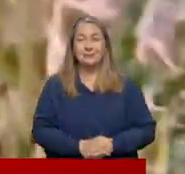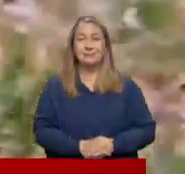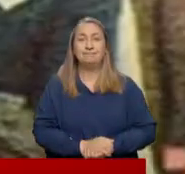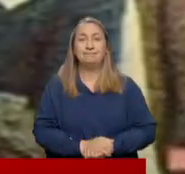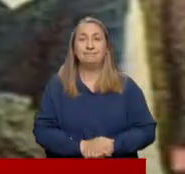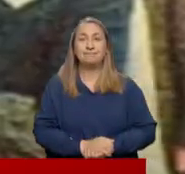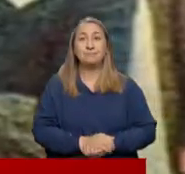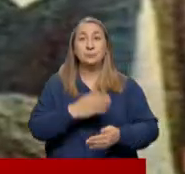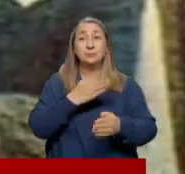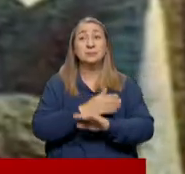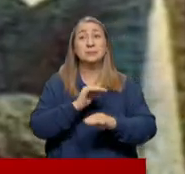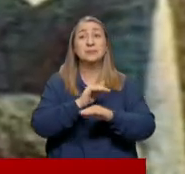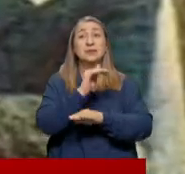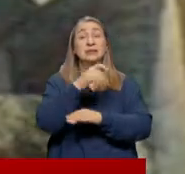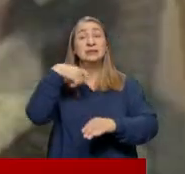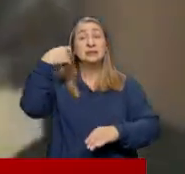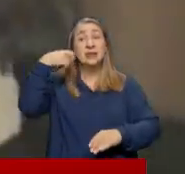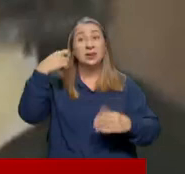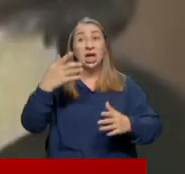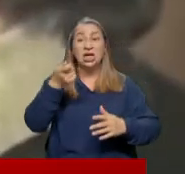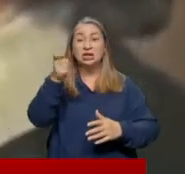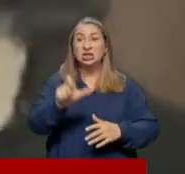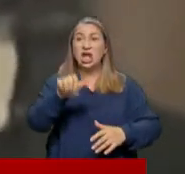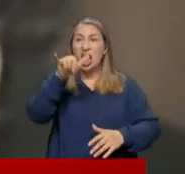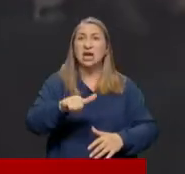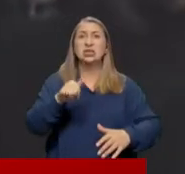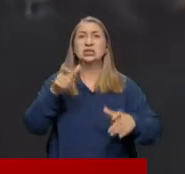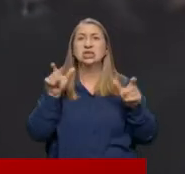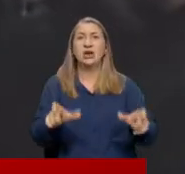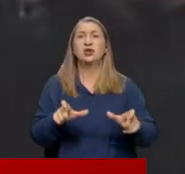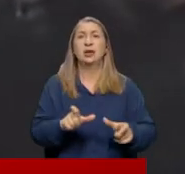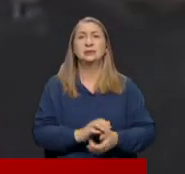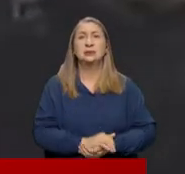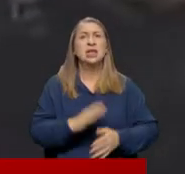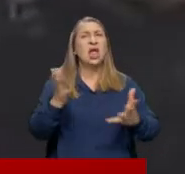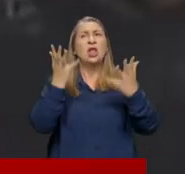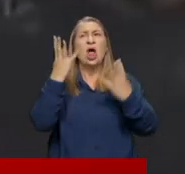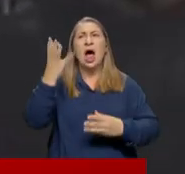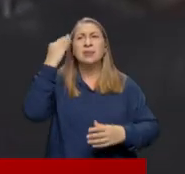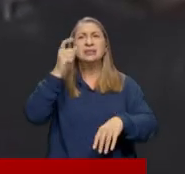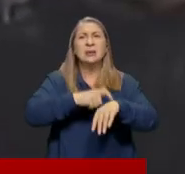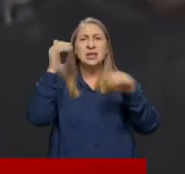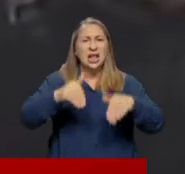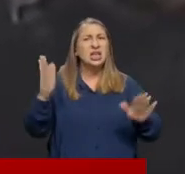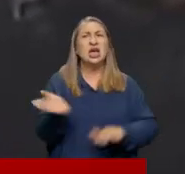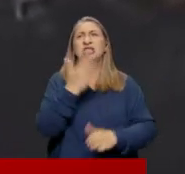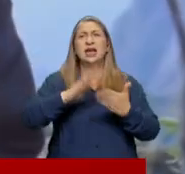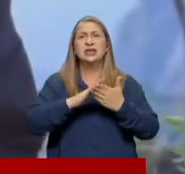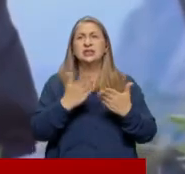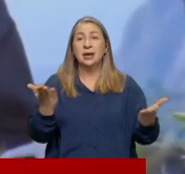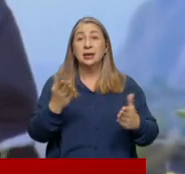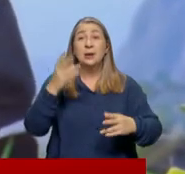en gerçek hayatta da sinemada işçinin hakkını savunan en ne olduğunu ağlamanın zamanı geçmiştir